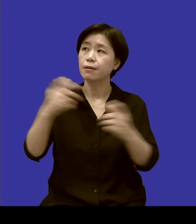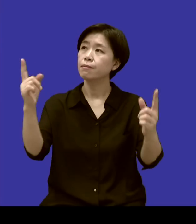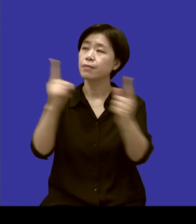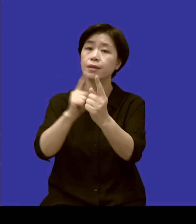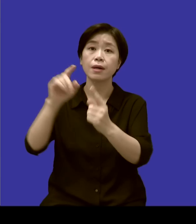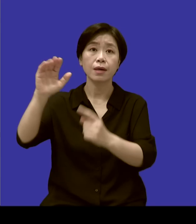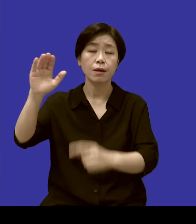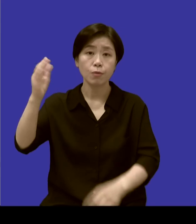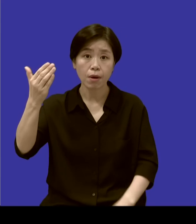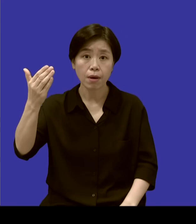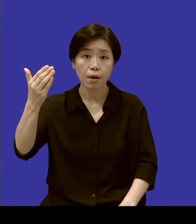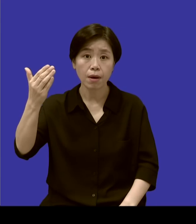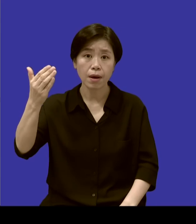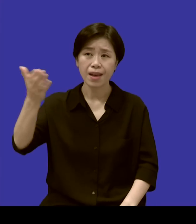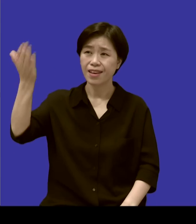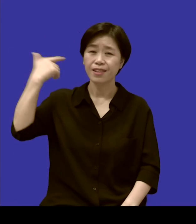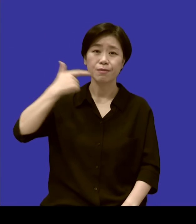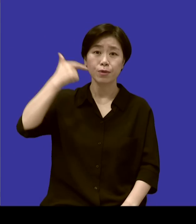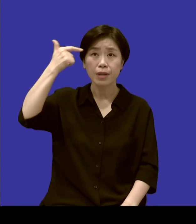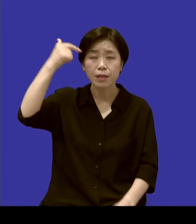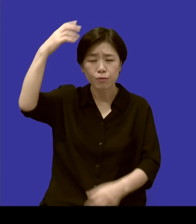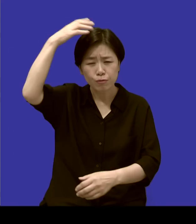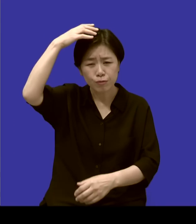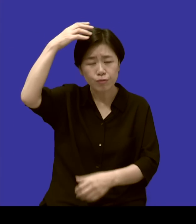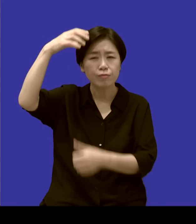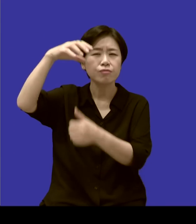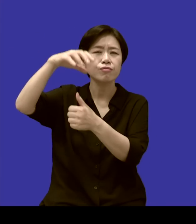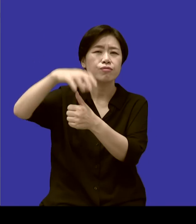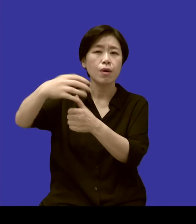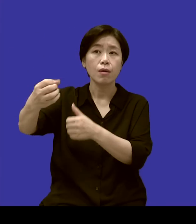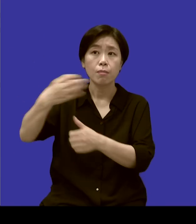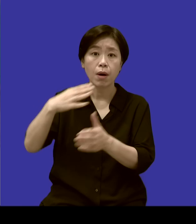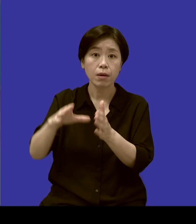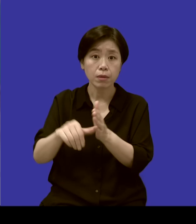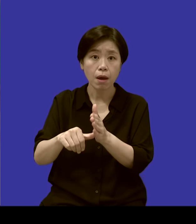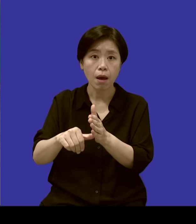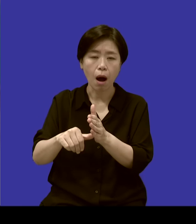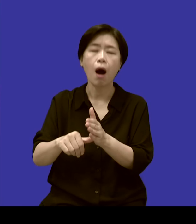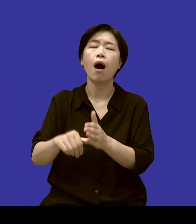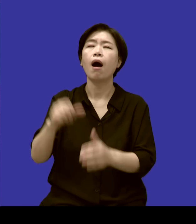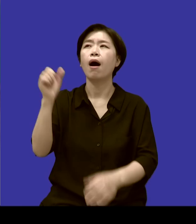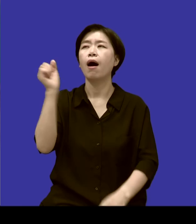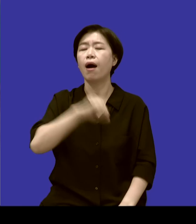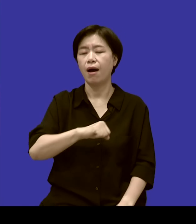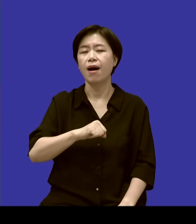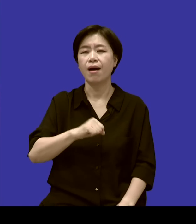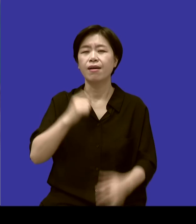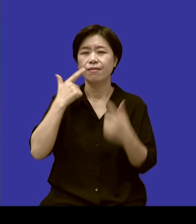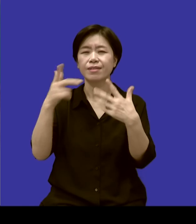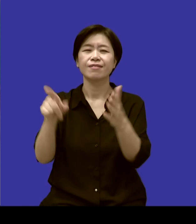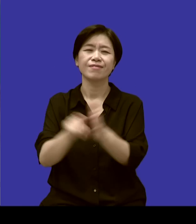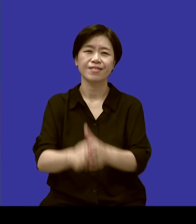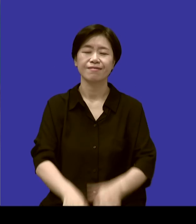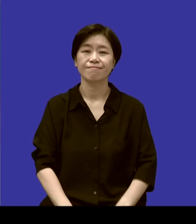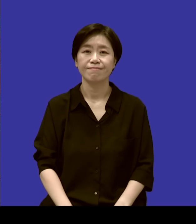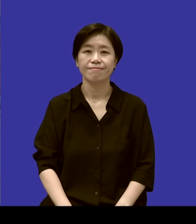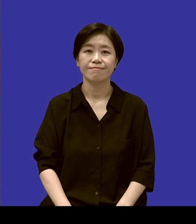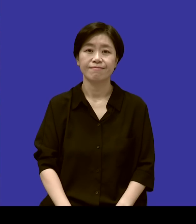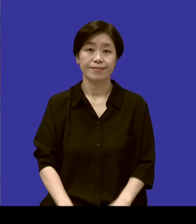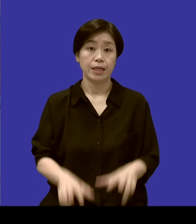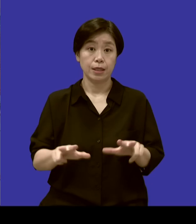역사하는 것이 어머 이거 진짜구나. 하나님이 그냥 해본 말씀이 아니구나. 그때 확신하게 됐죠. 지금도